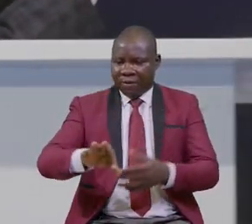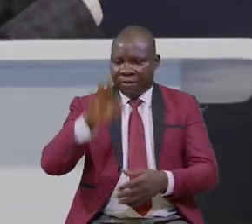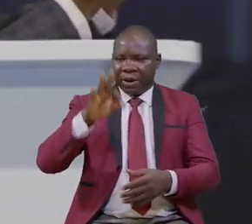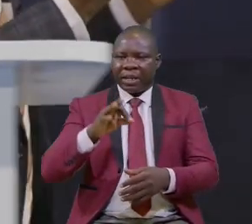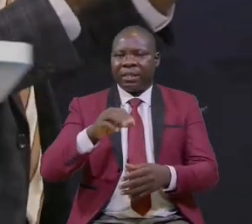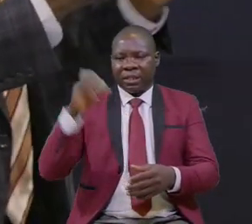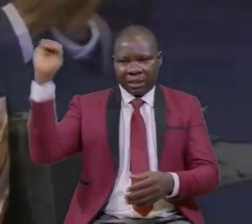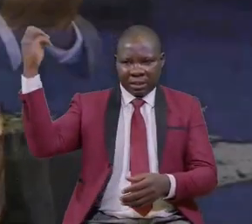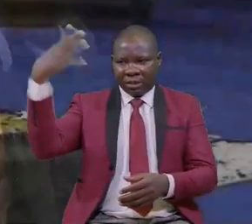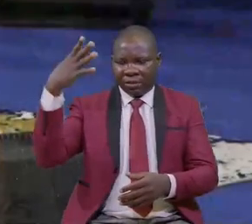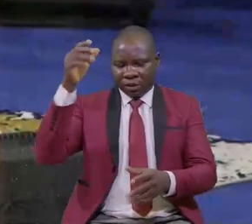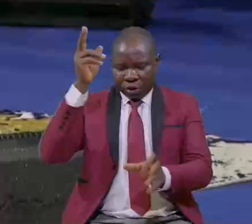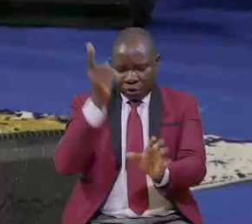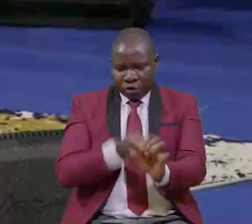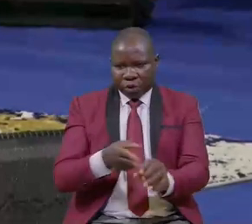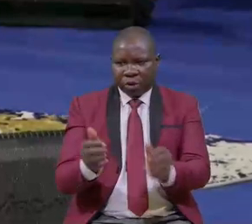la foi,